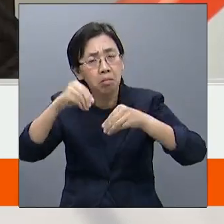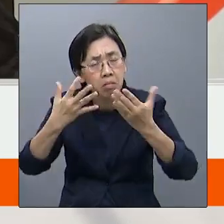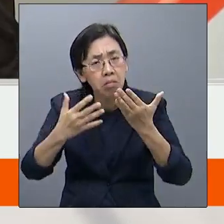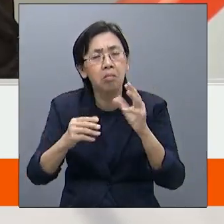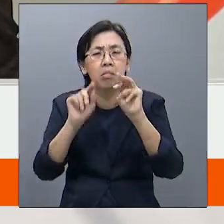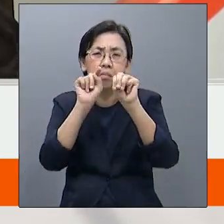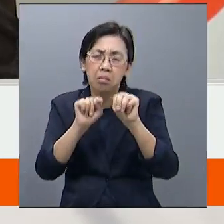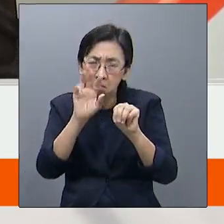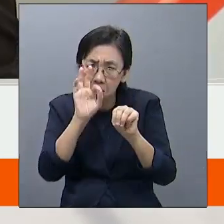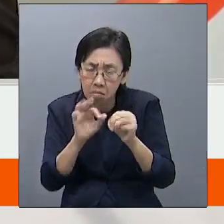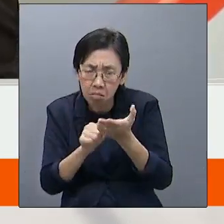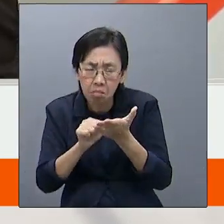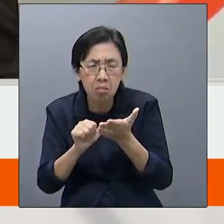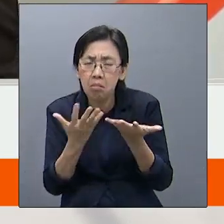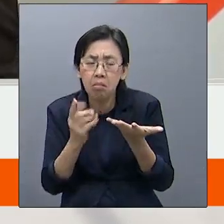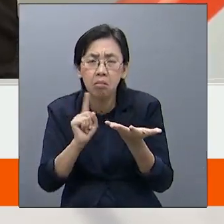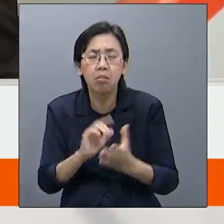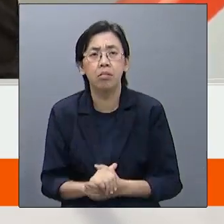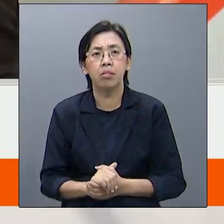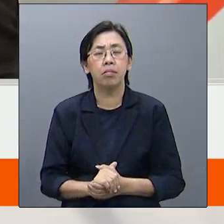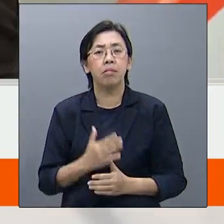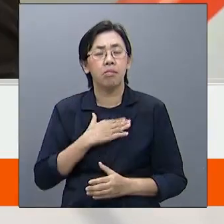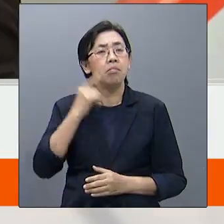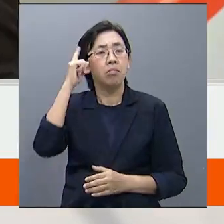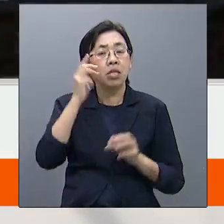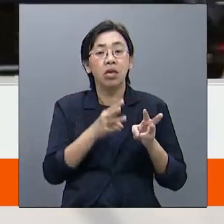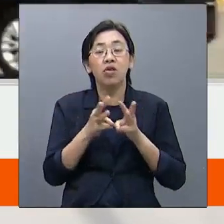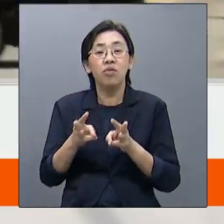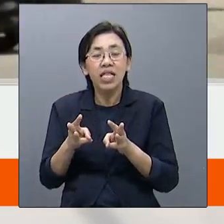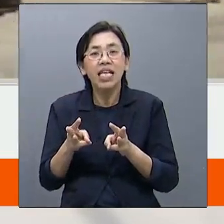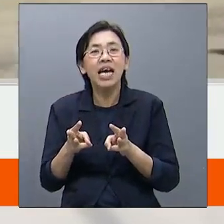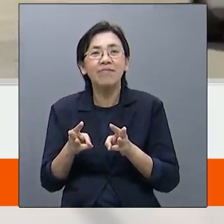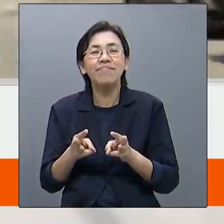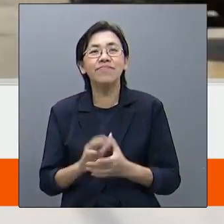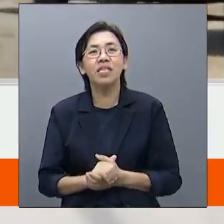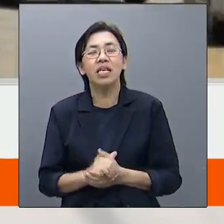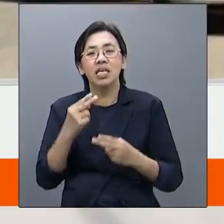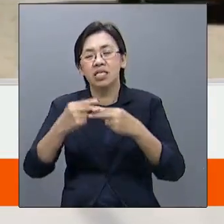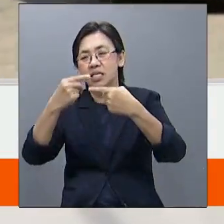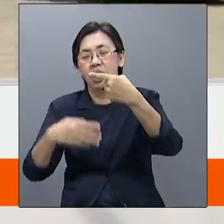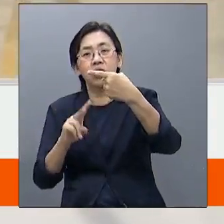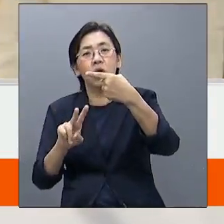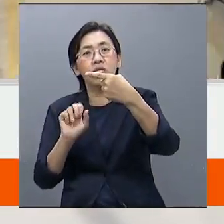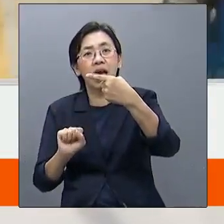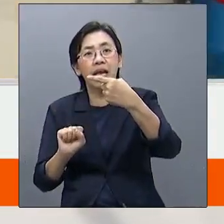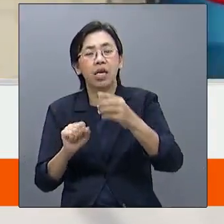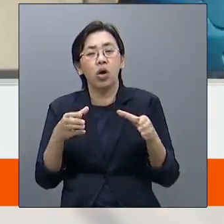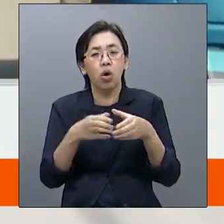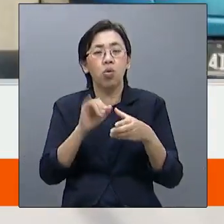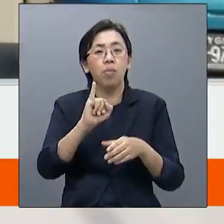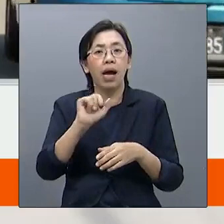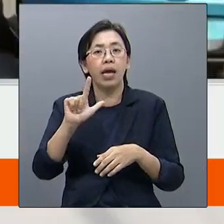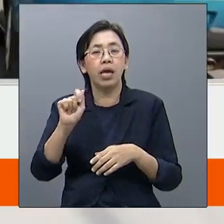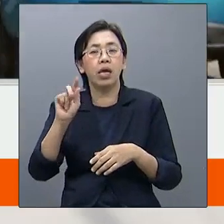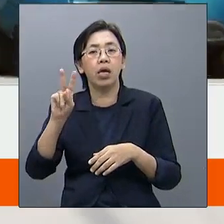รบได้คอจารย์ผมคิดวาแนวทาง ถ้าดูอินิκεอเต์ชักเจ้ของไอลอ Queenี่